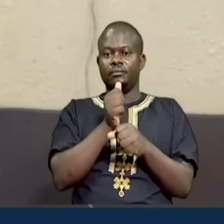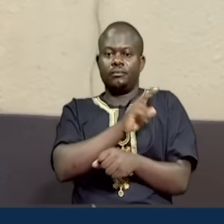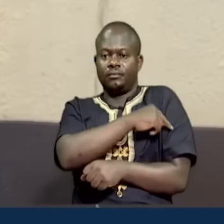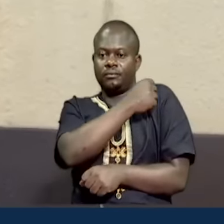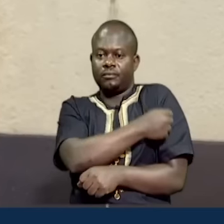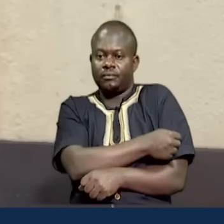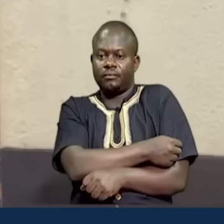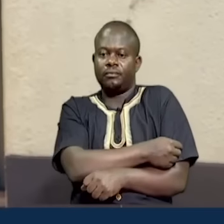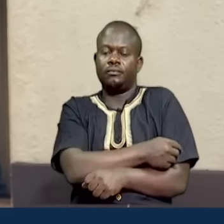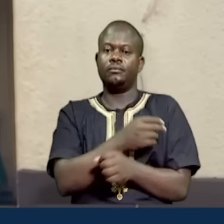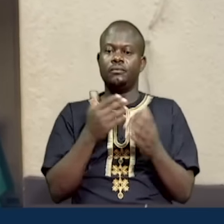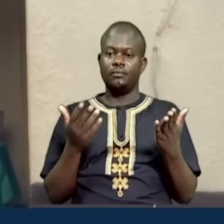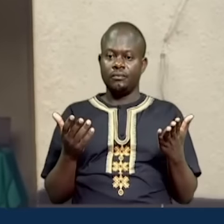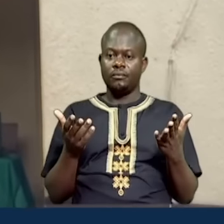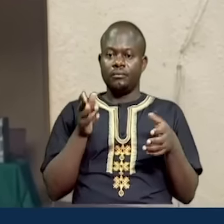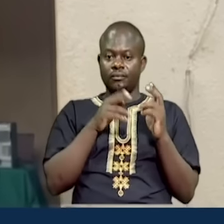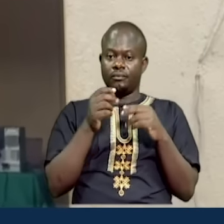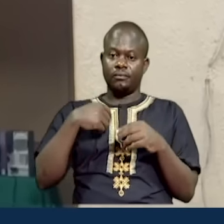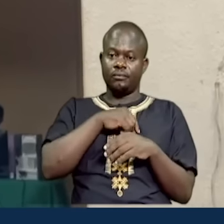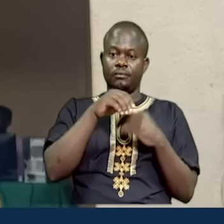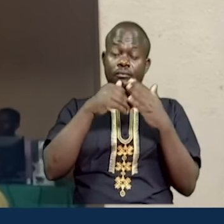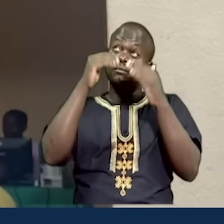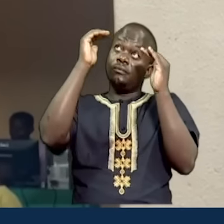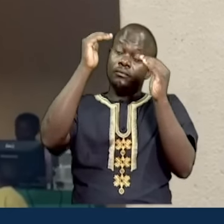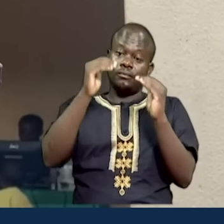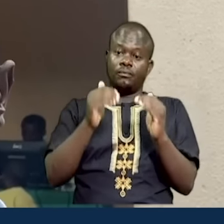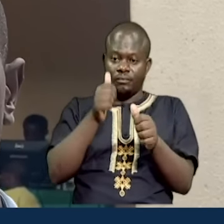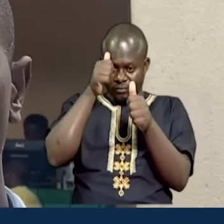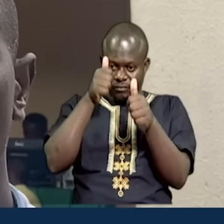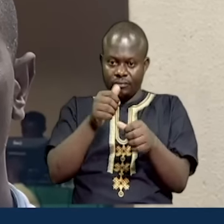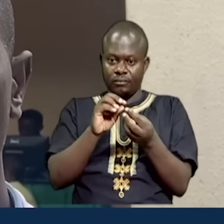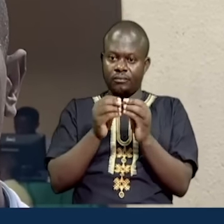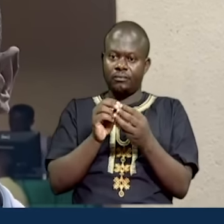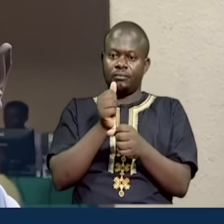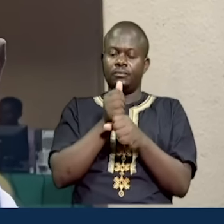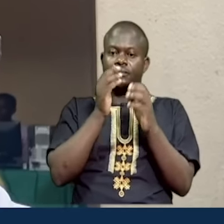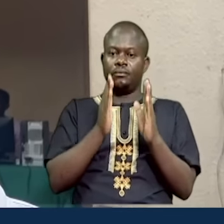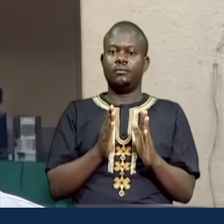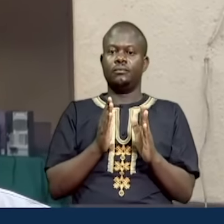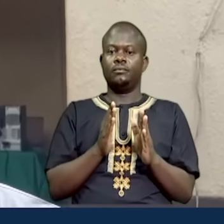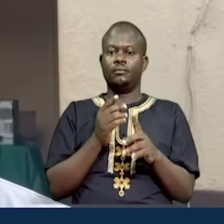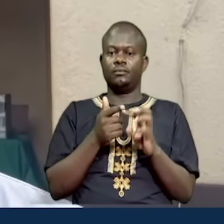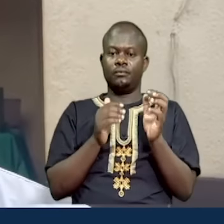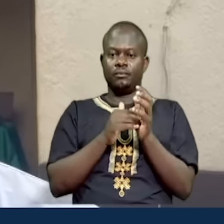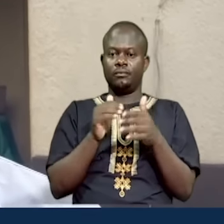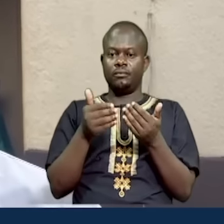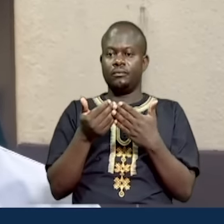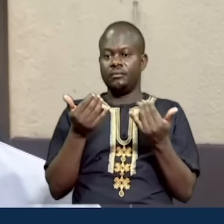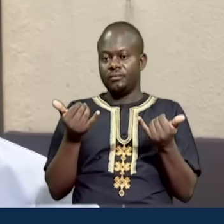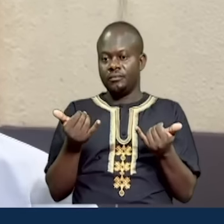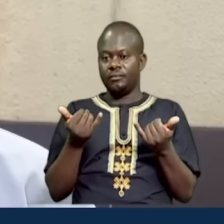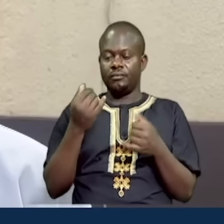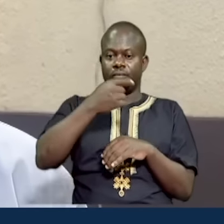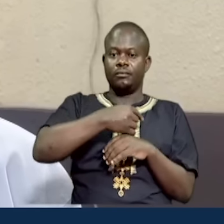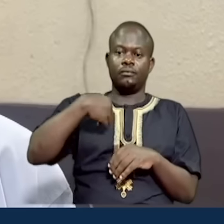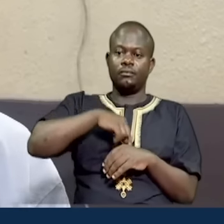muganga. Ubundi tuba dufite strictire tugenderaho umubare w'abakozi bavura, ariko uyu munsi